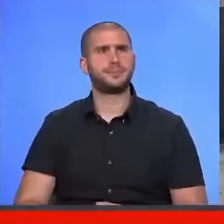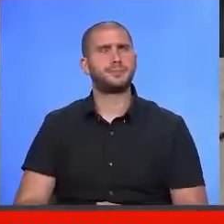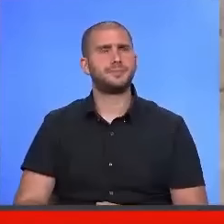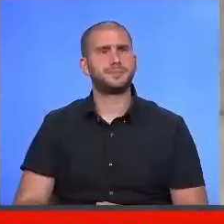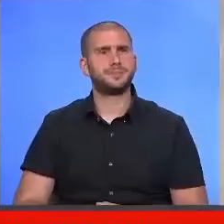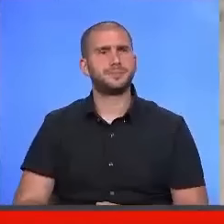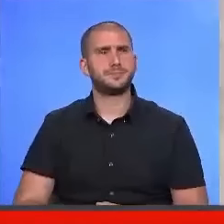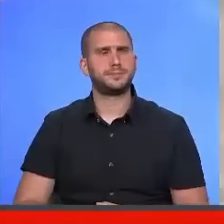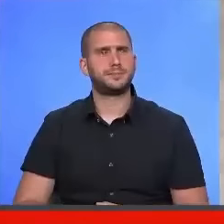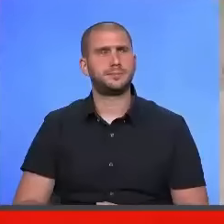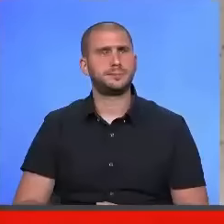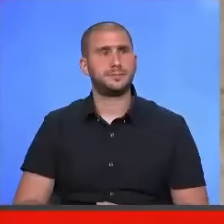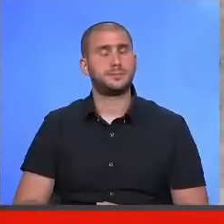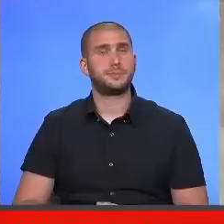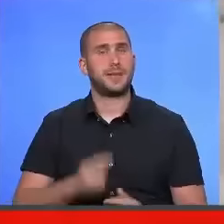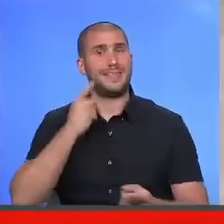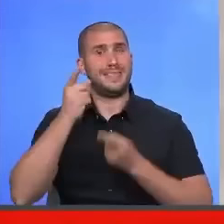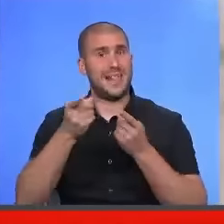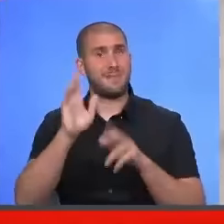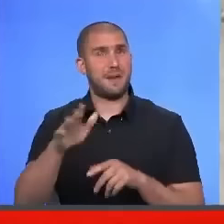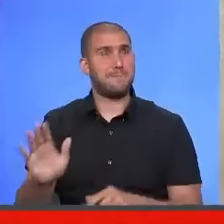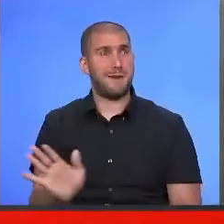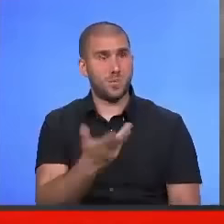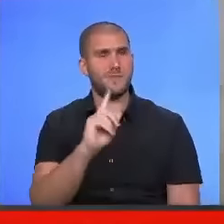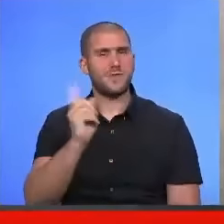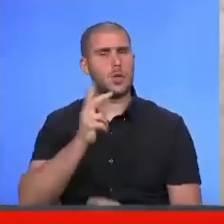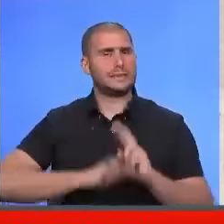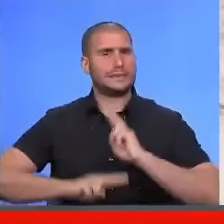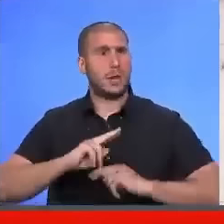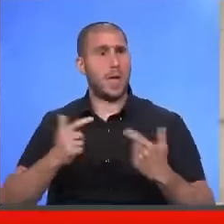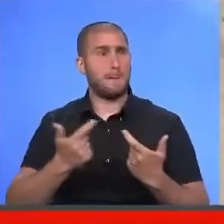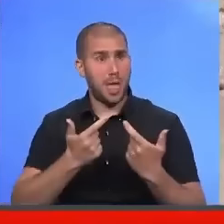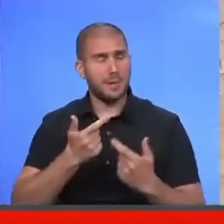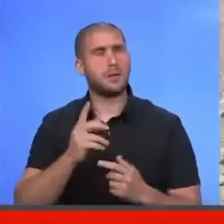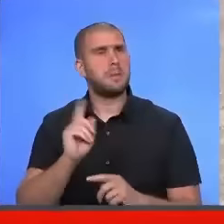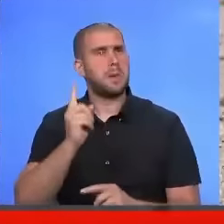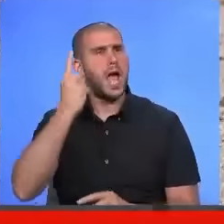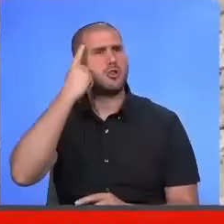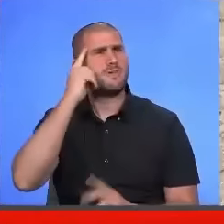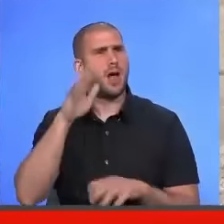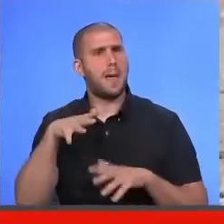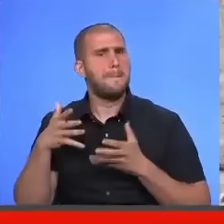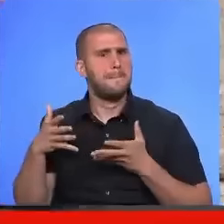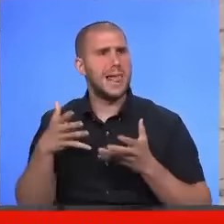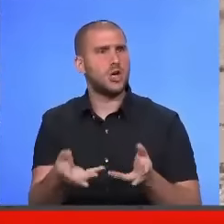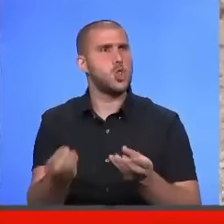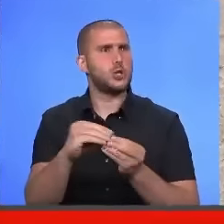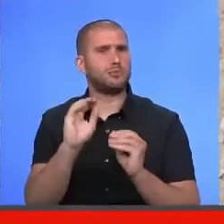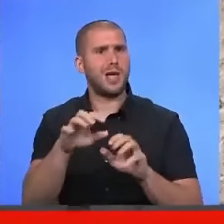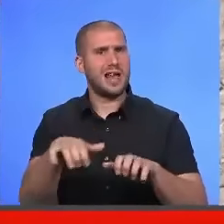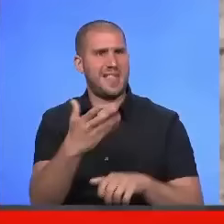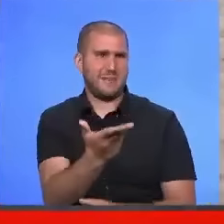אחד בין הטילים למפונים ושאר צרות המלחמה מי בכלל חושב על גל פלישה של ההולכים על